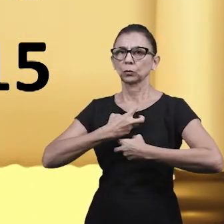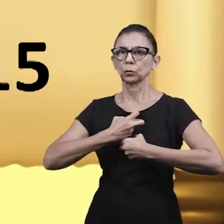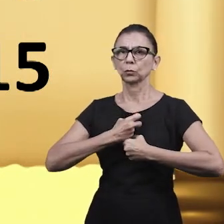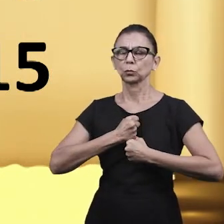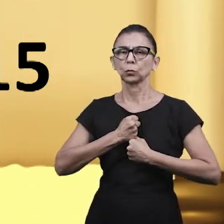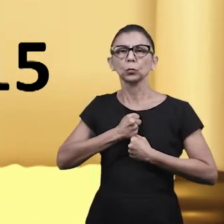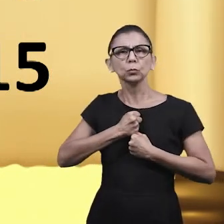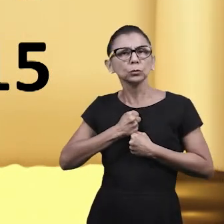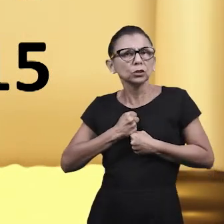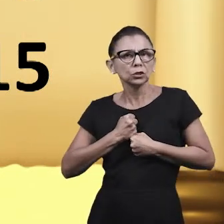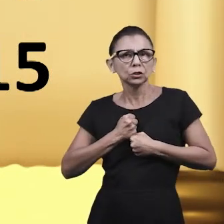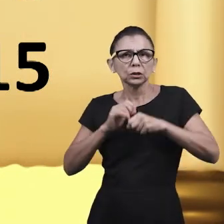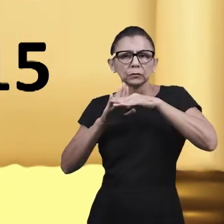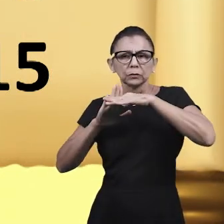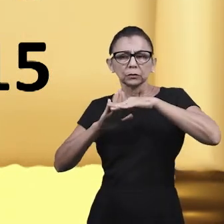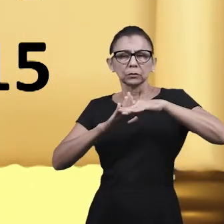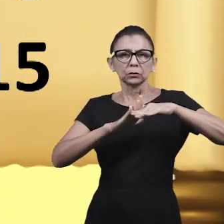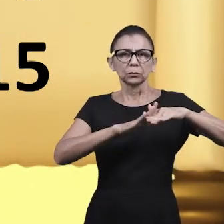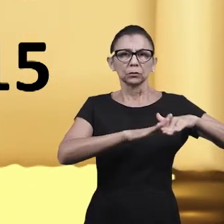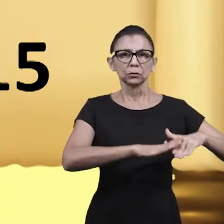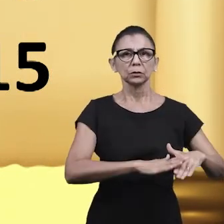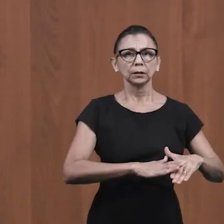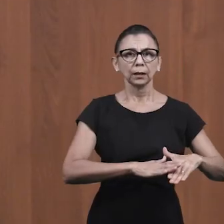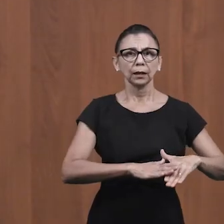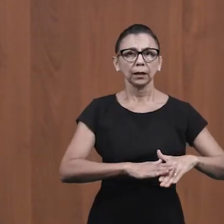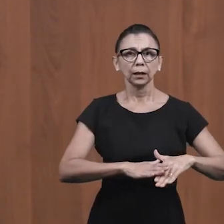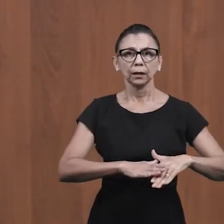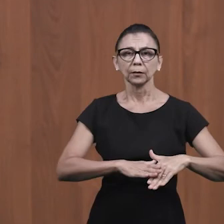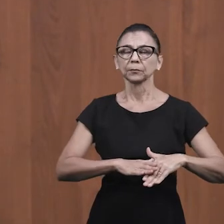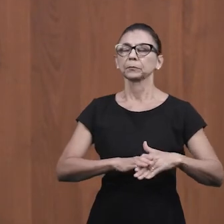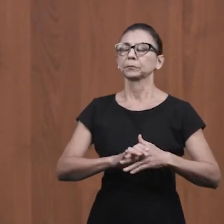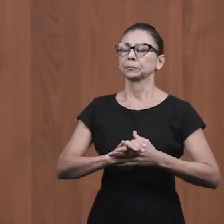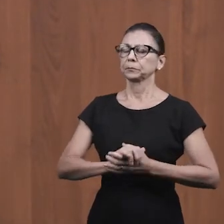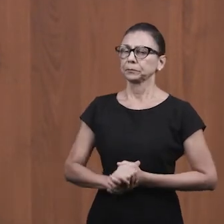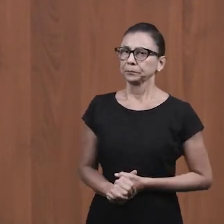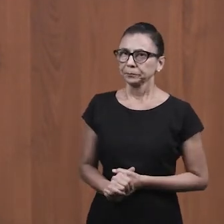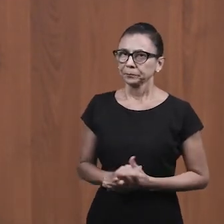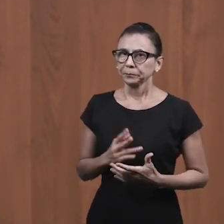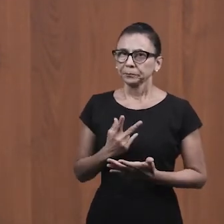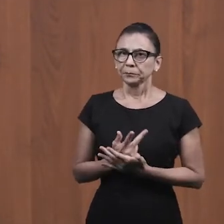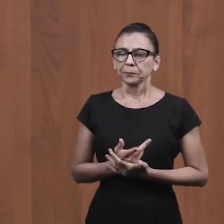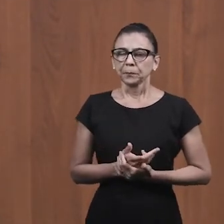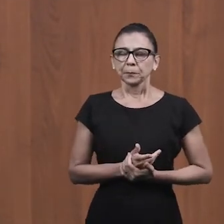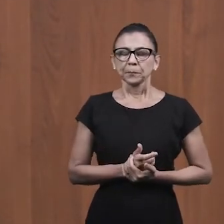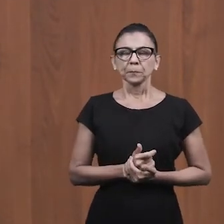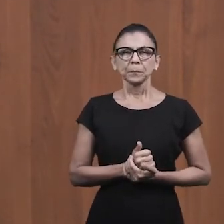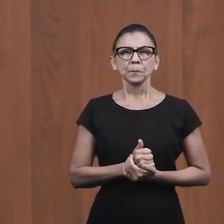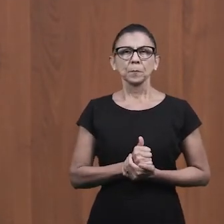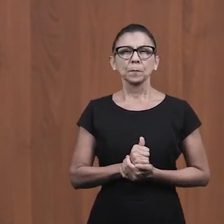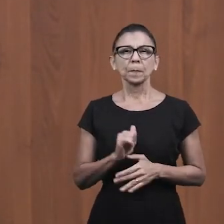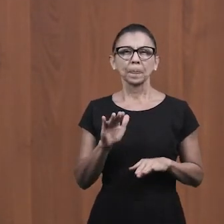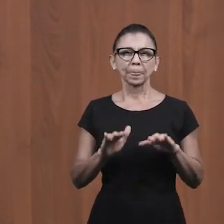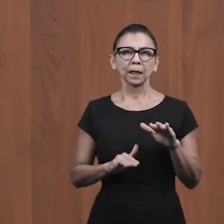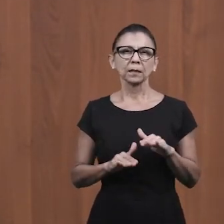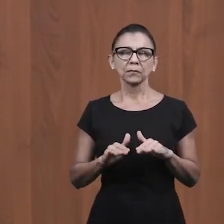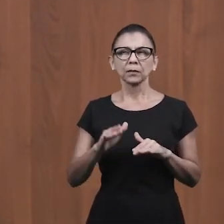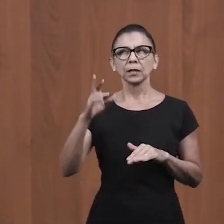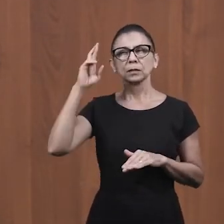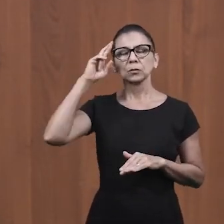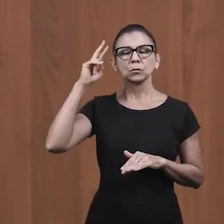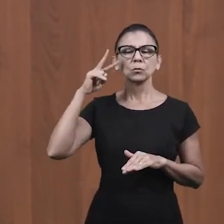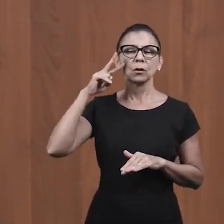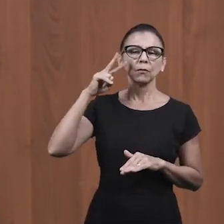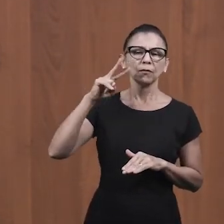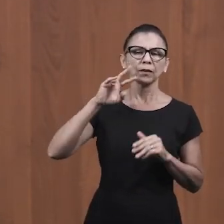le délivrerai, je le glorifierai. » Mes bien-aimés, des fois, le Seigneur, il permet qu'il se passe